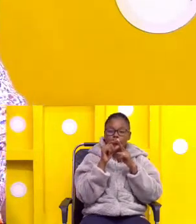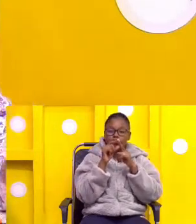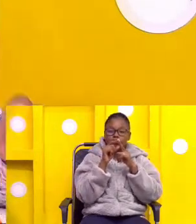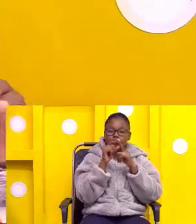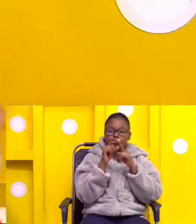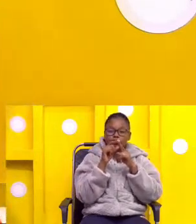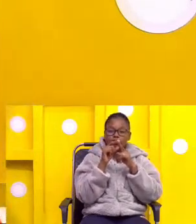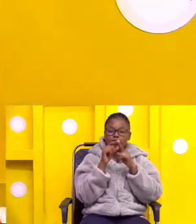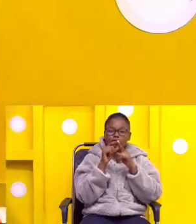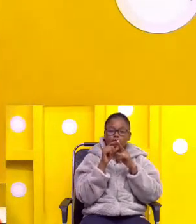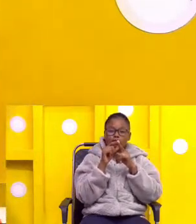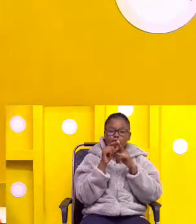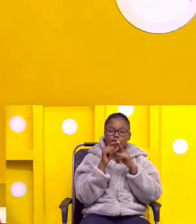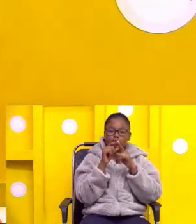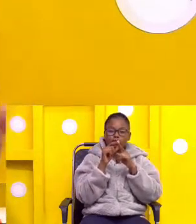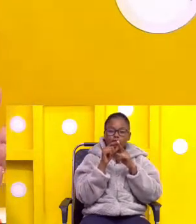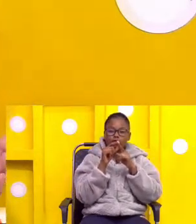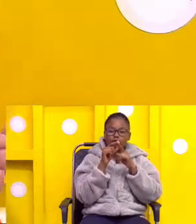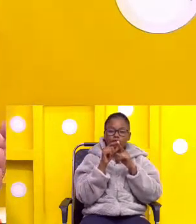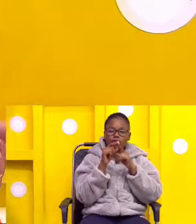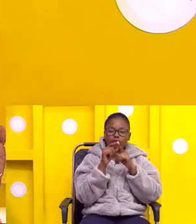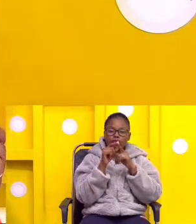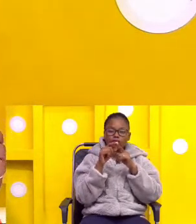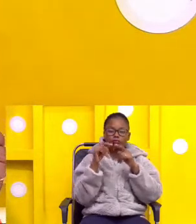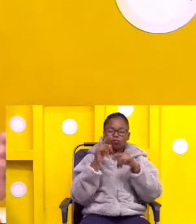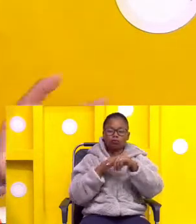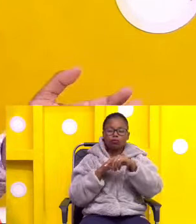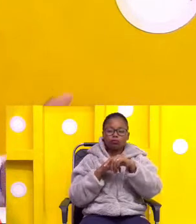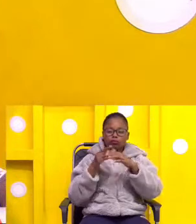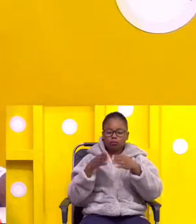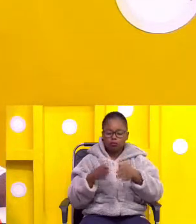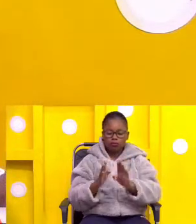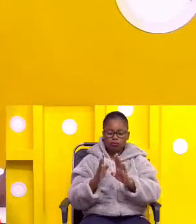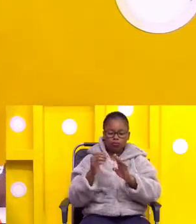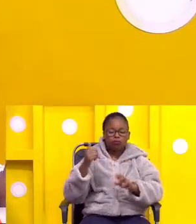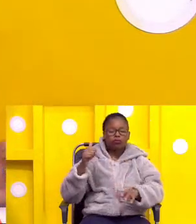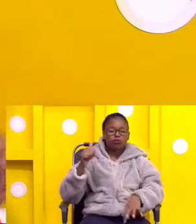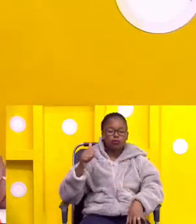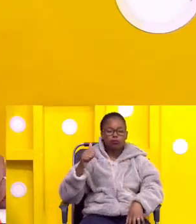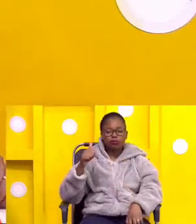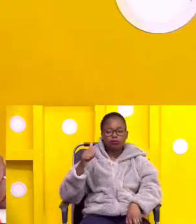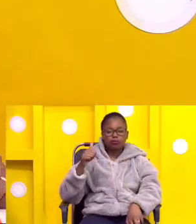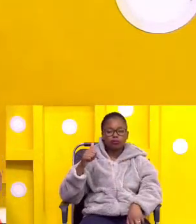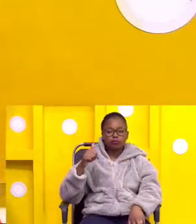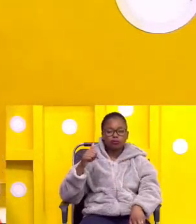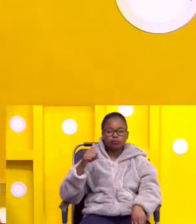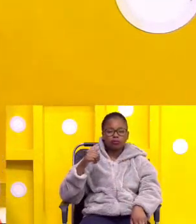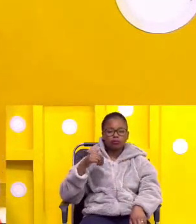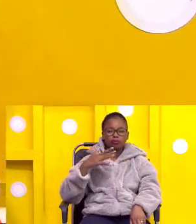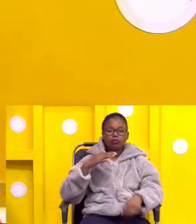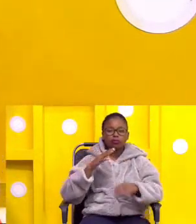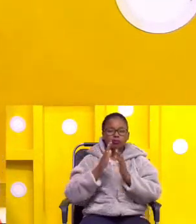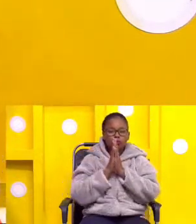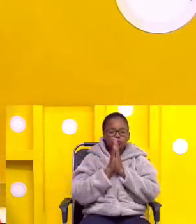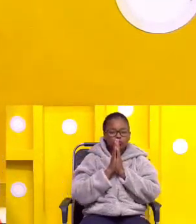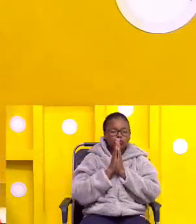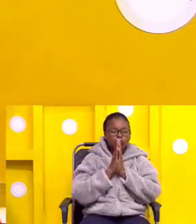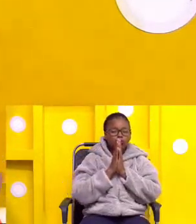ithawa mwanake ucio njiraga ciugo icio na ikiario matiere aciare ariga riu nake ri kaya andu ni arathimani na ni